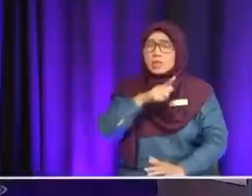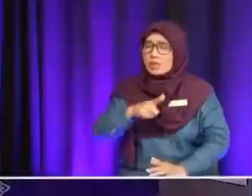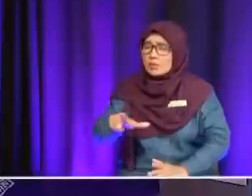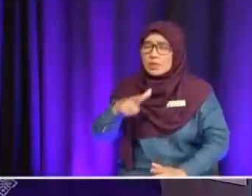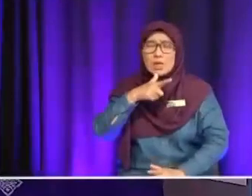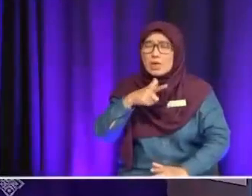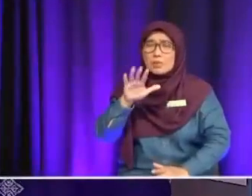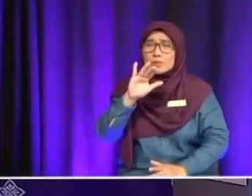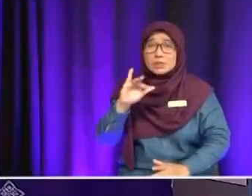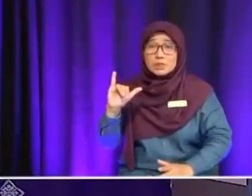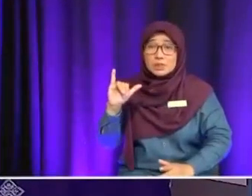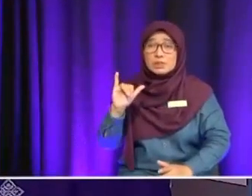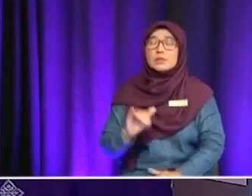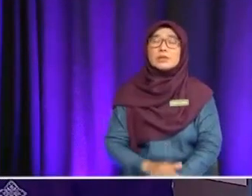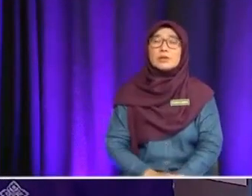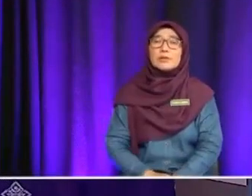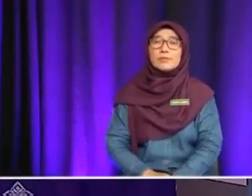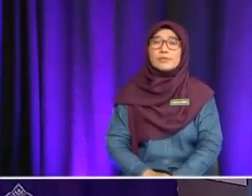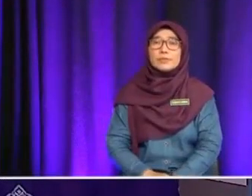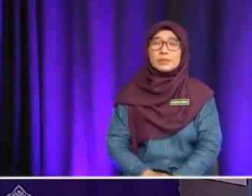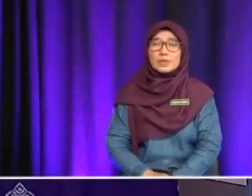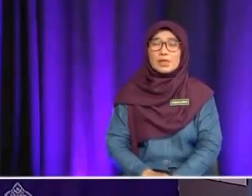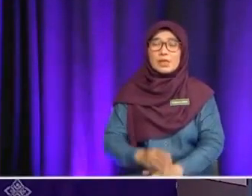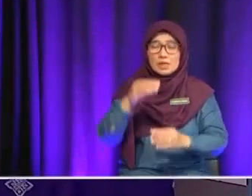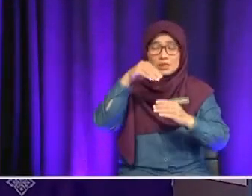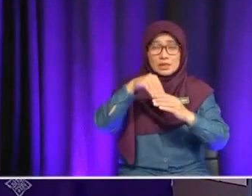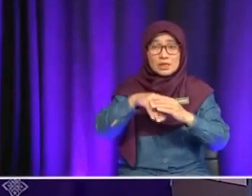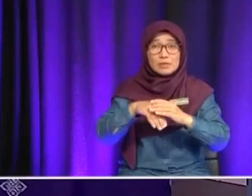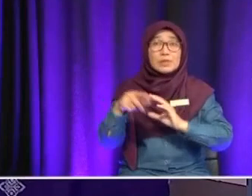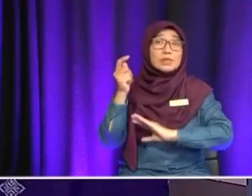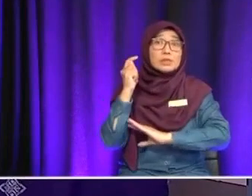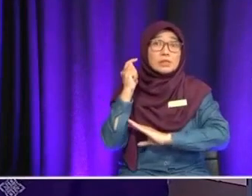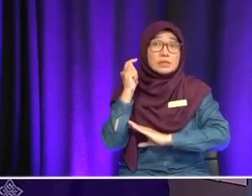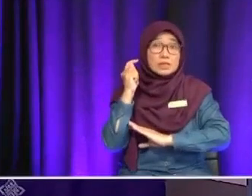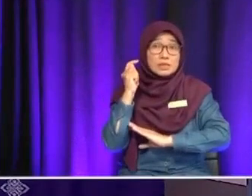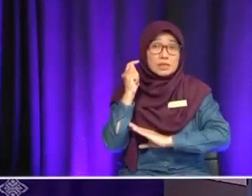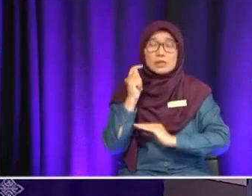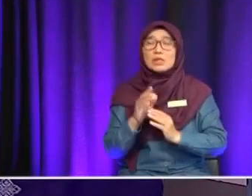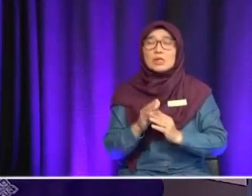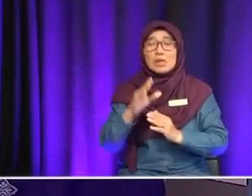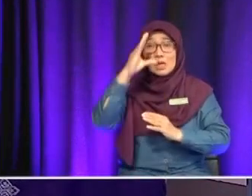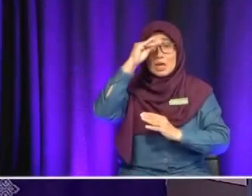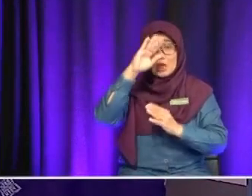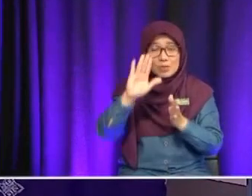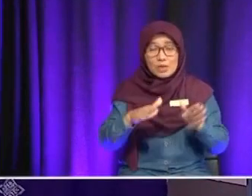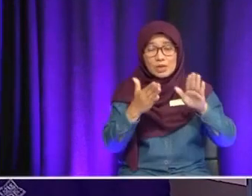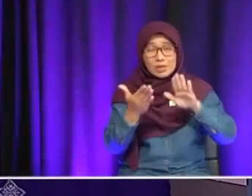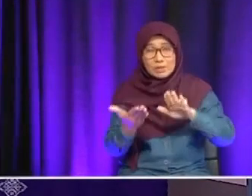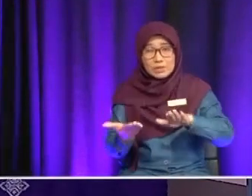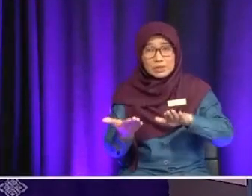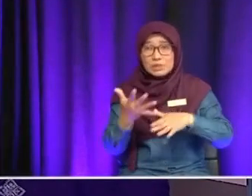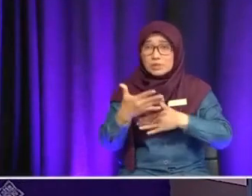Jadi, sebab itulah dalam situasi tadi, si mati telah meninggalkan